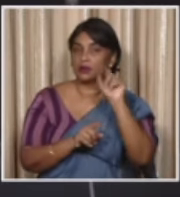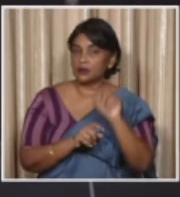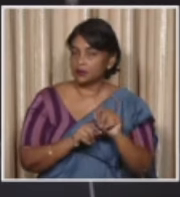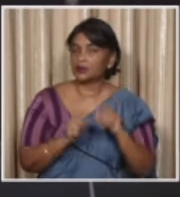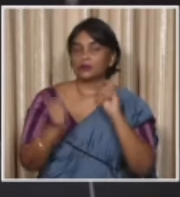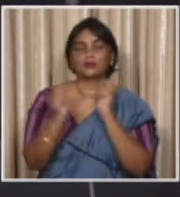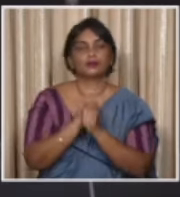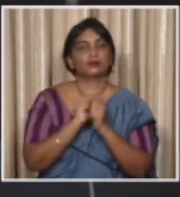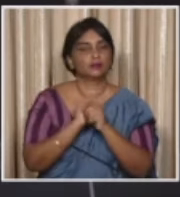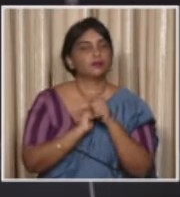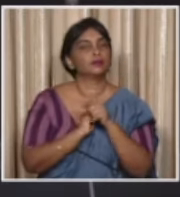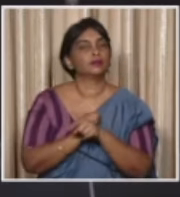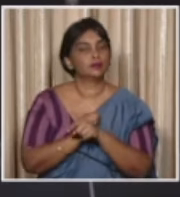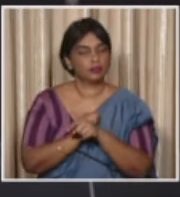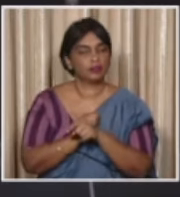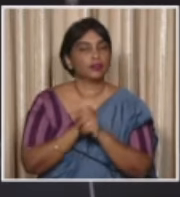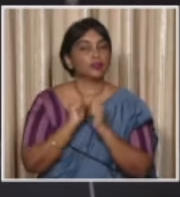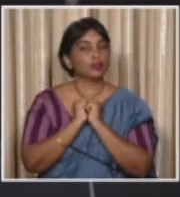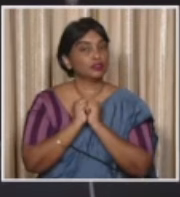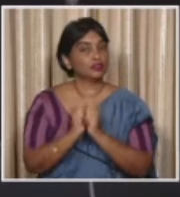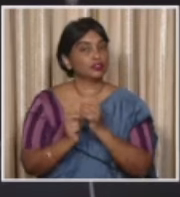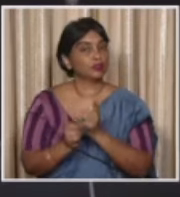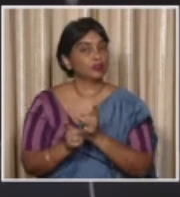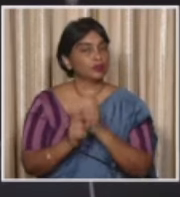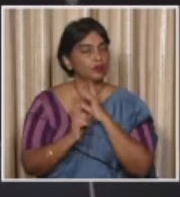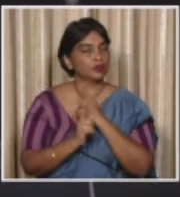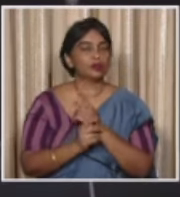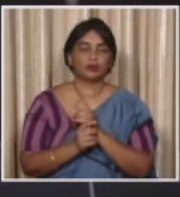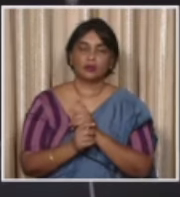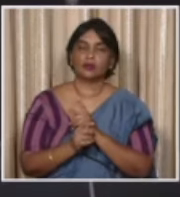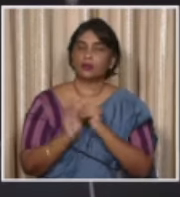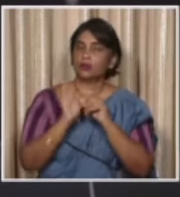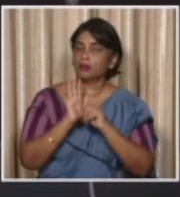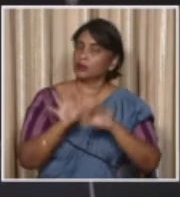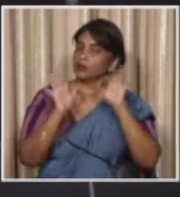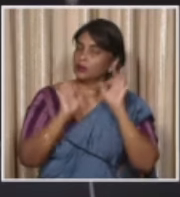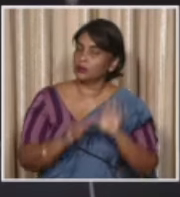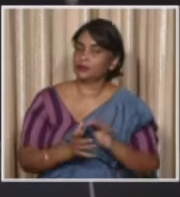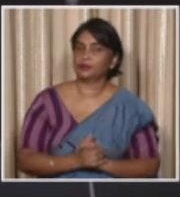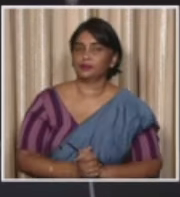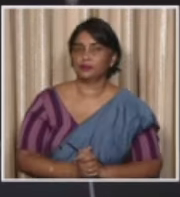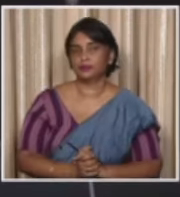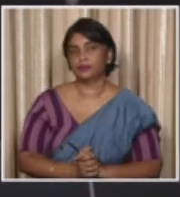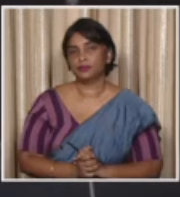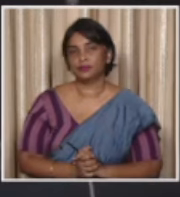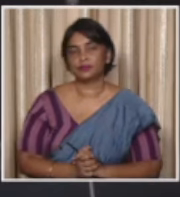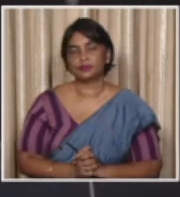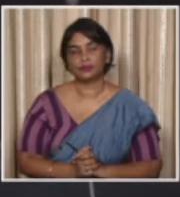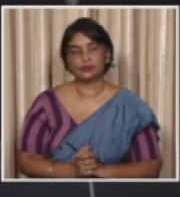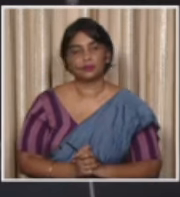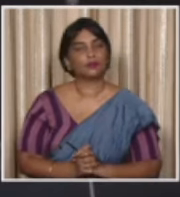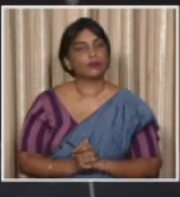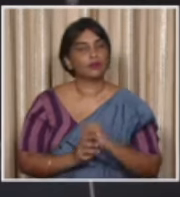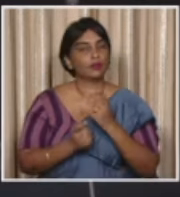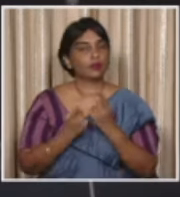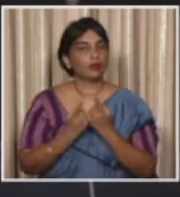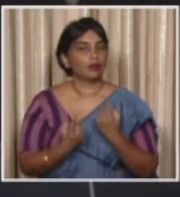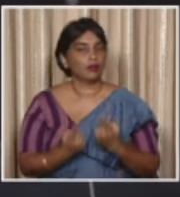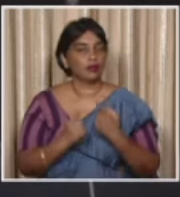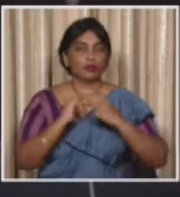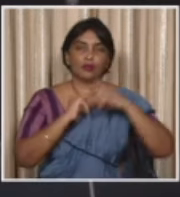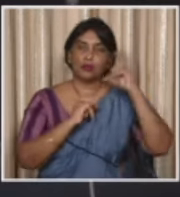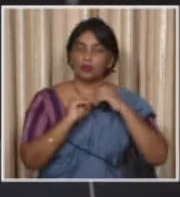වෙනස් කළා තිනවා. ඒ තනතුරට අගතියක් නොවන ආකාරයට. ඊළඟට ඌන සේවා